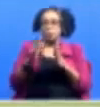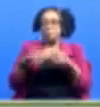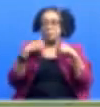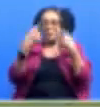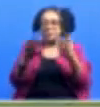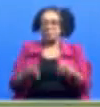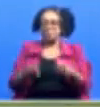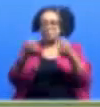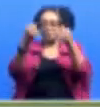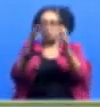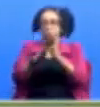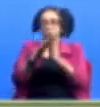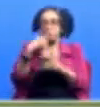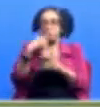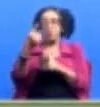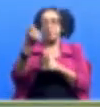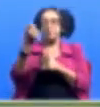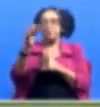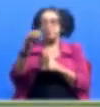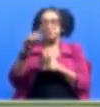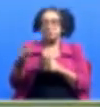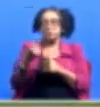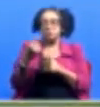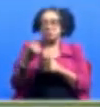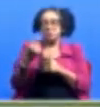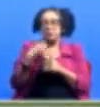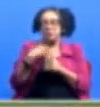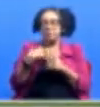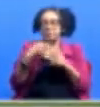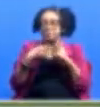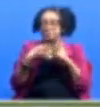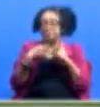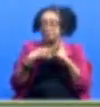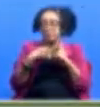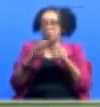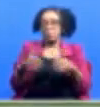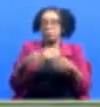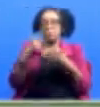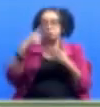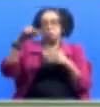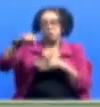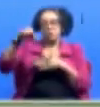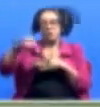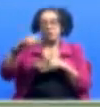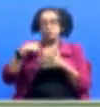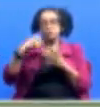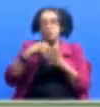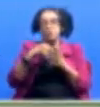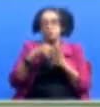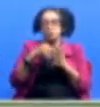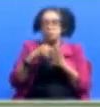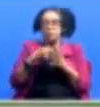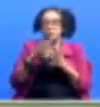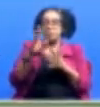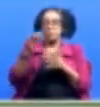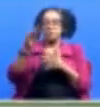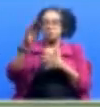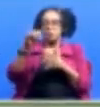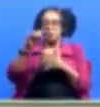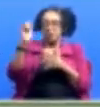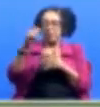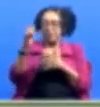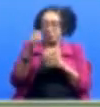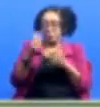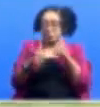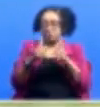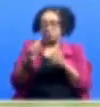shilingi 1150. Aidha, washindi wa nane wa msururu huu watafuzu kushiriki makala mwaka huu ya Magical Kenya Open ambayo